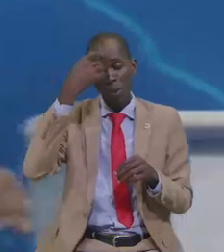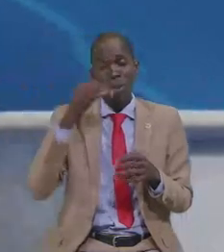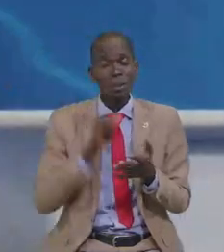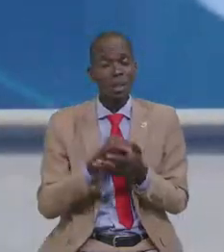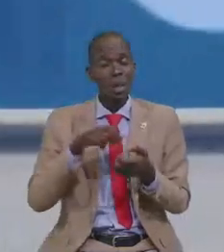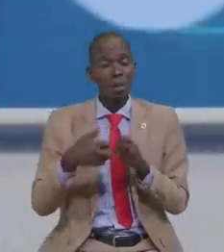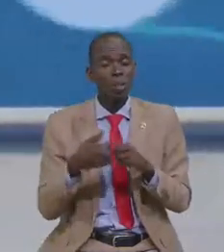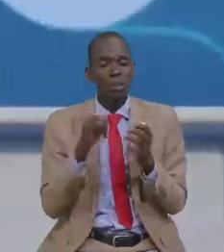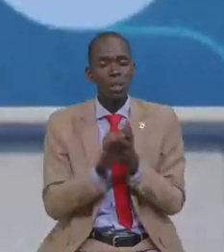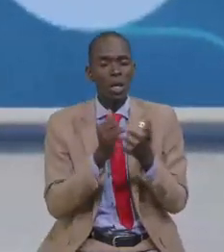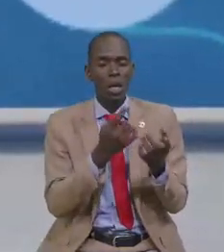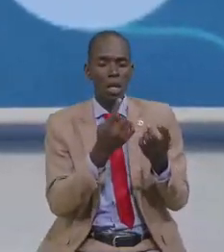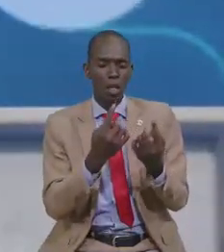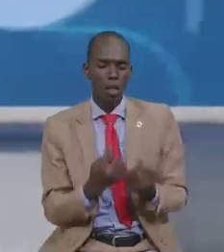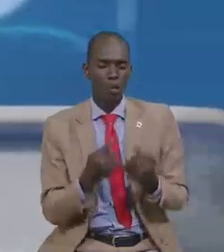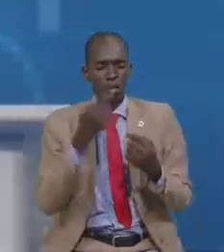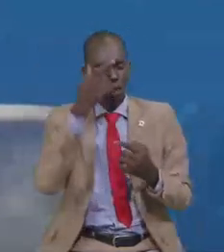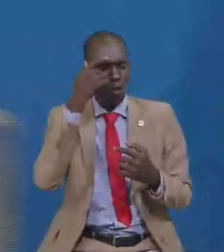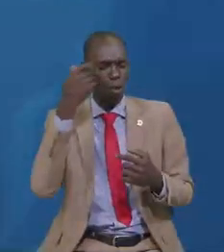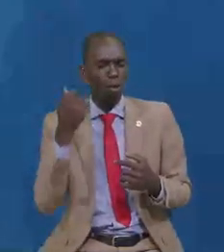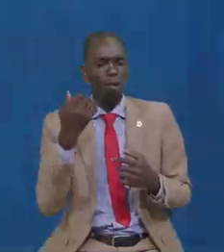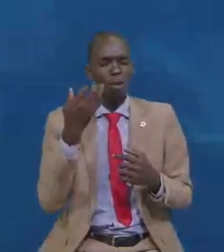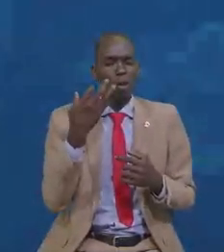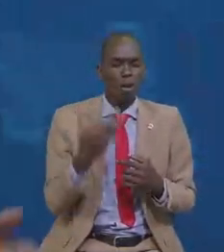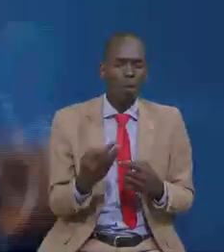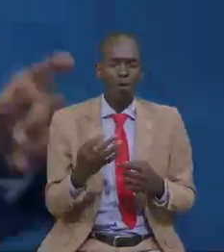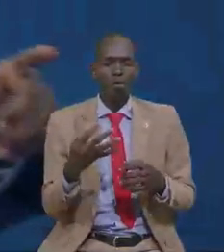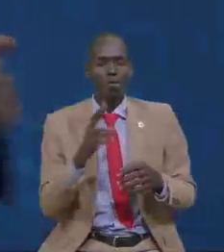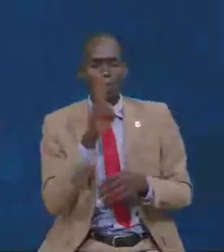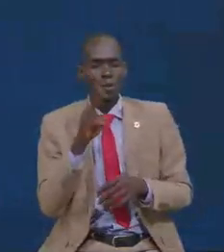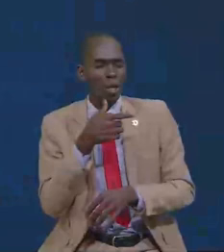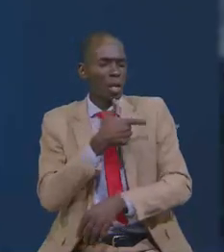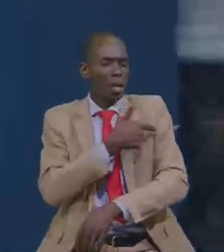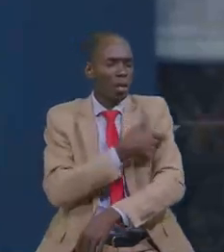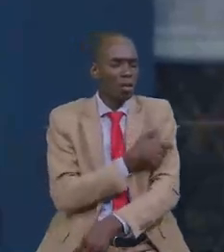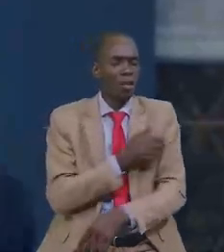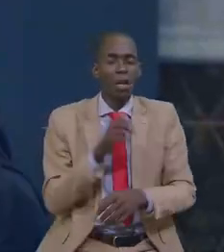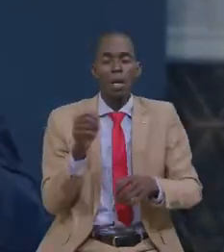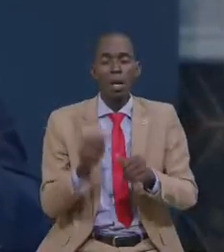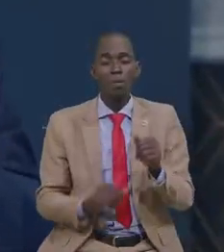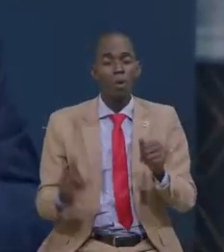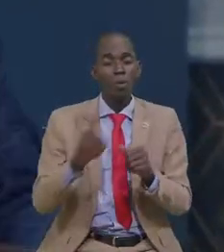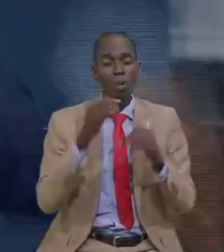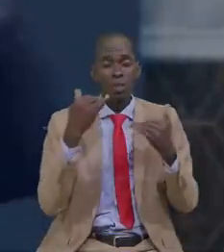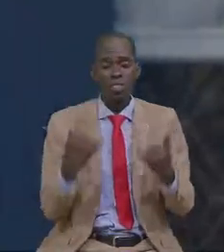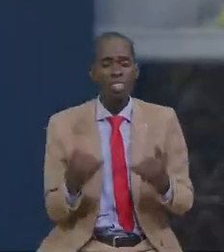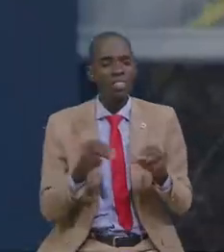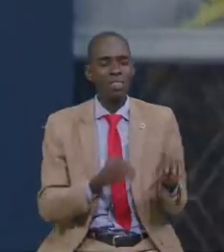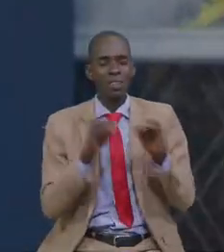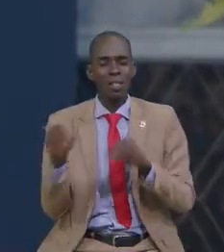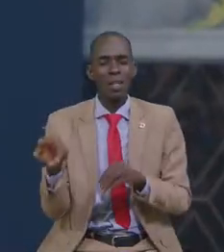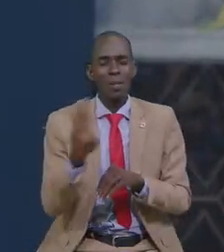le cerveau, ce problème qui est venu comme la conséquence de prendre des